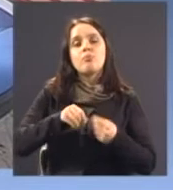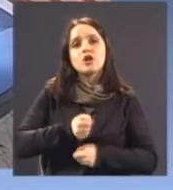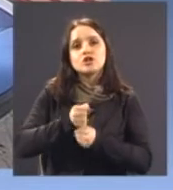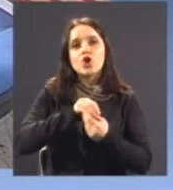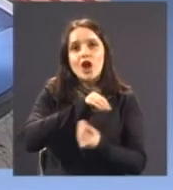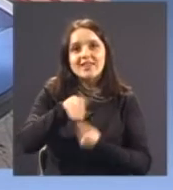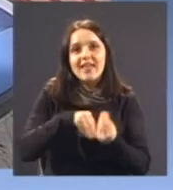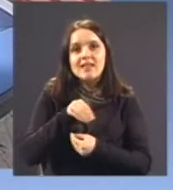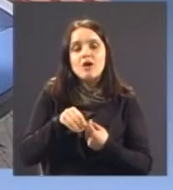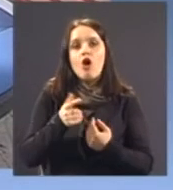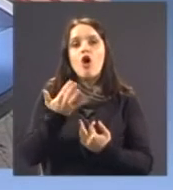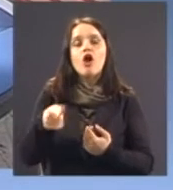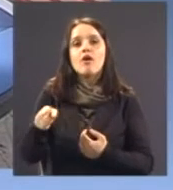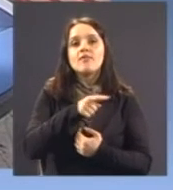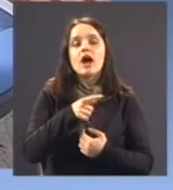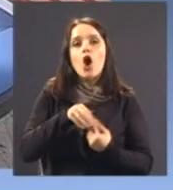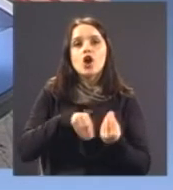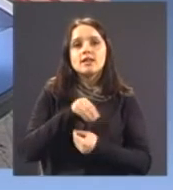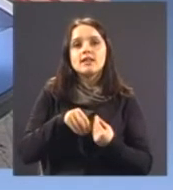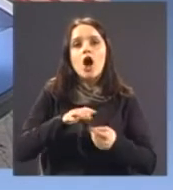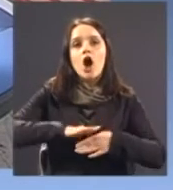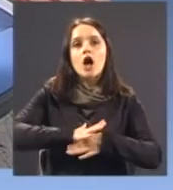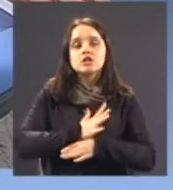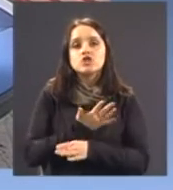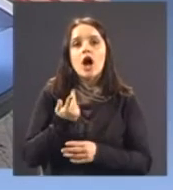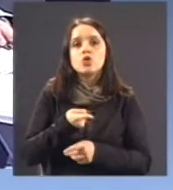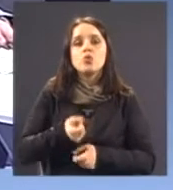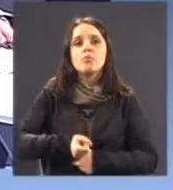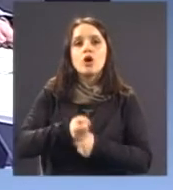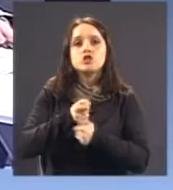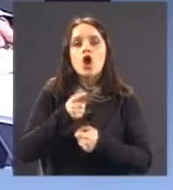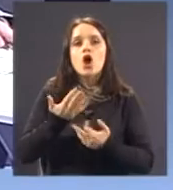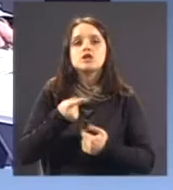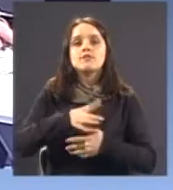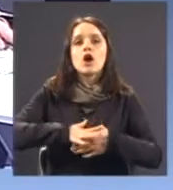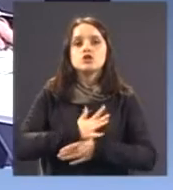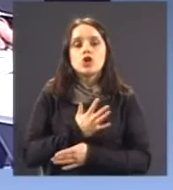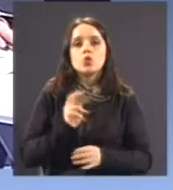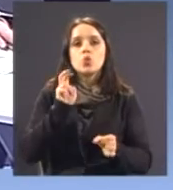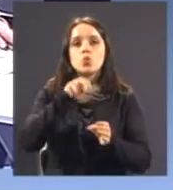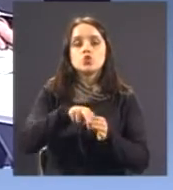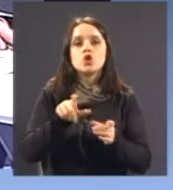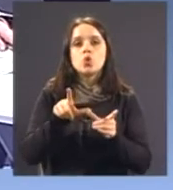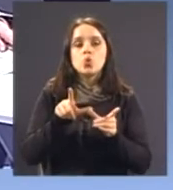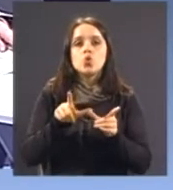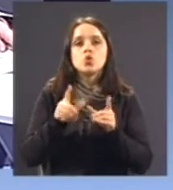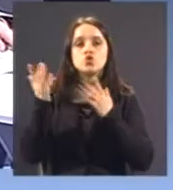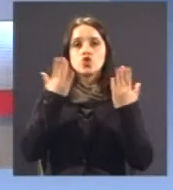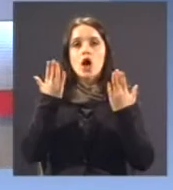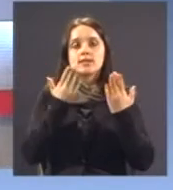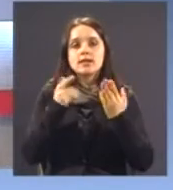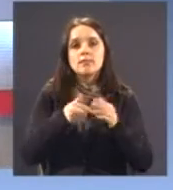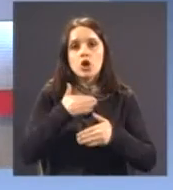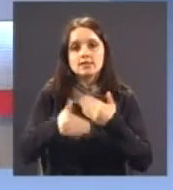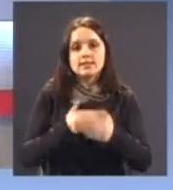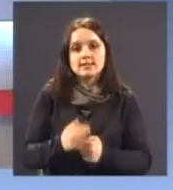kao roditelji, gospođo Maida, osjećate tu podršku i koliko se osjećate uključeni u školske procese? Pa